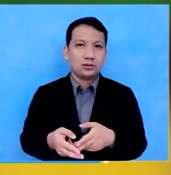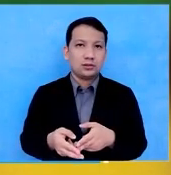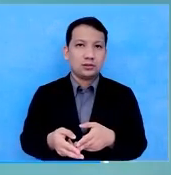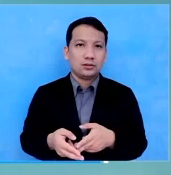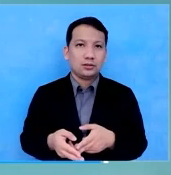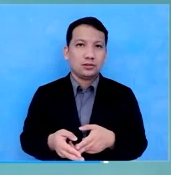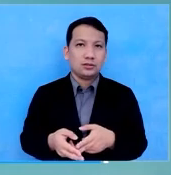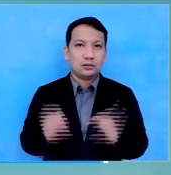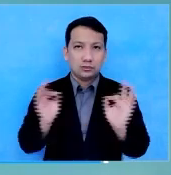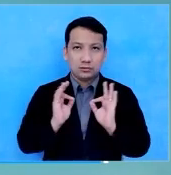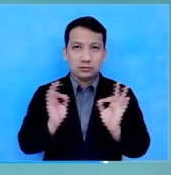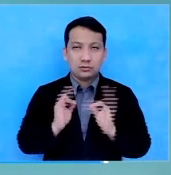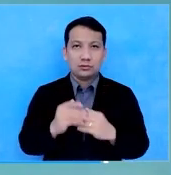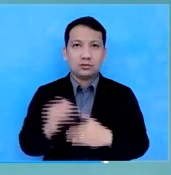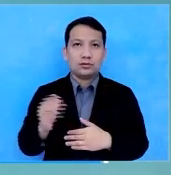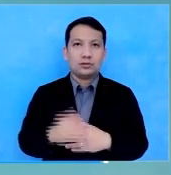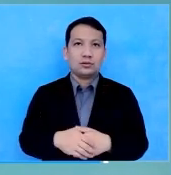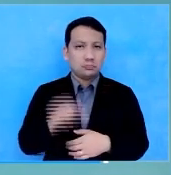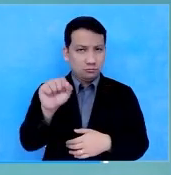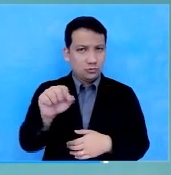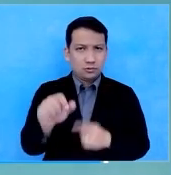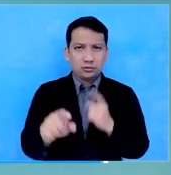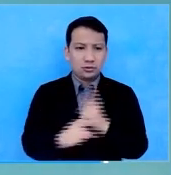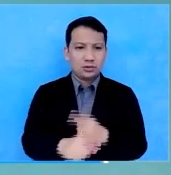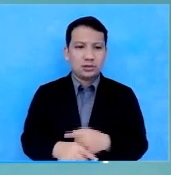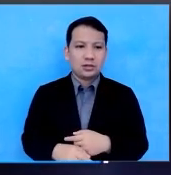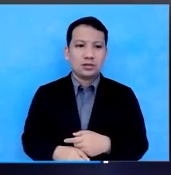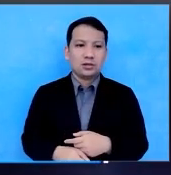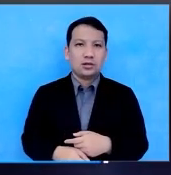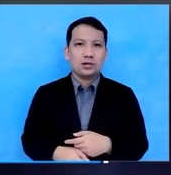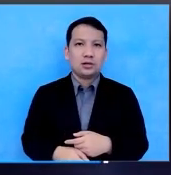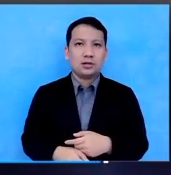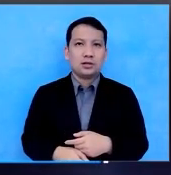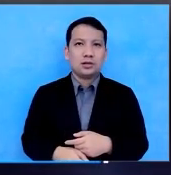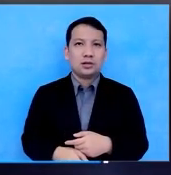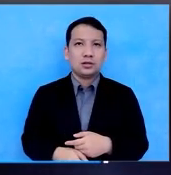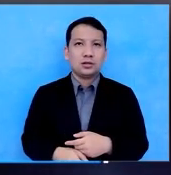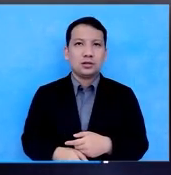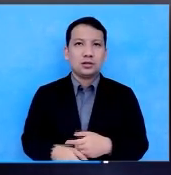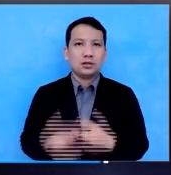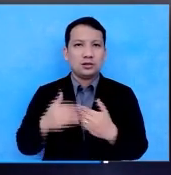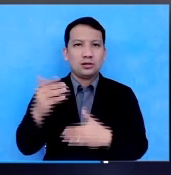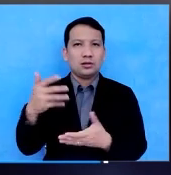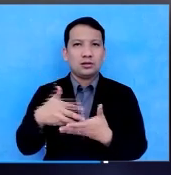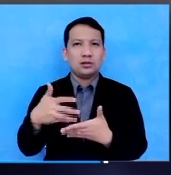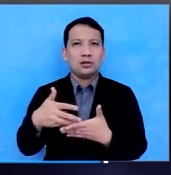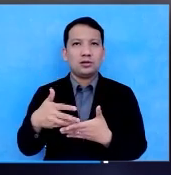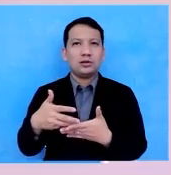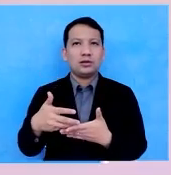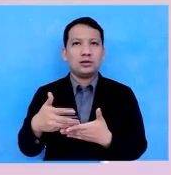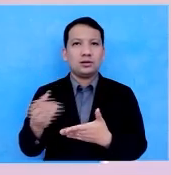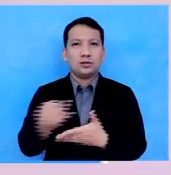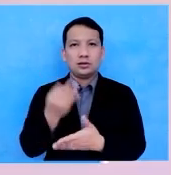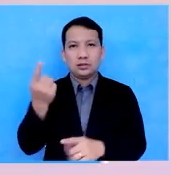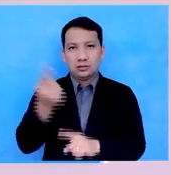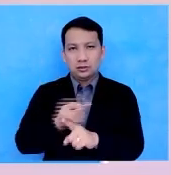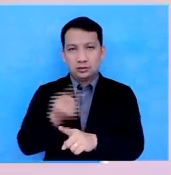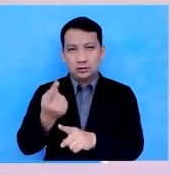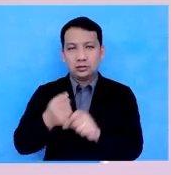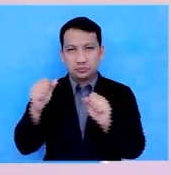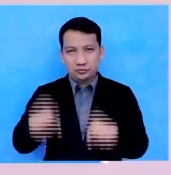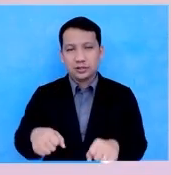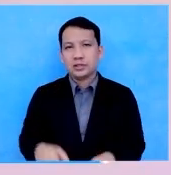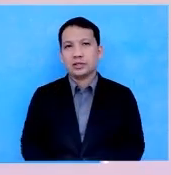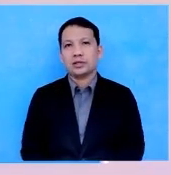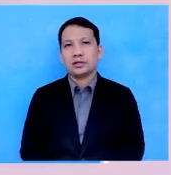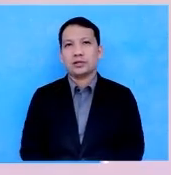nauuso. Pwede ba yun? Pwede ba yun? Safe yes, ba? Yes, pwede po. Kasi may mga pinag-aralan na po yan ngayon na pwede kahit ilang months. Talaga?